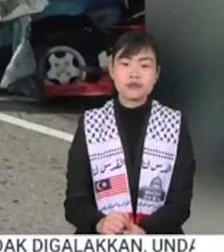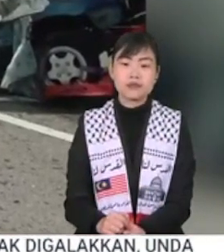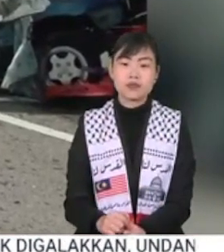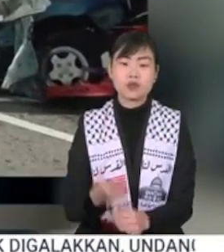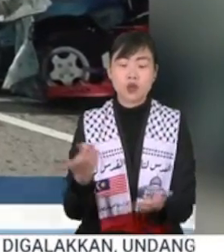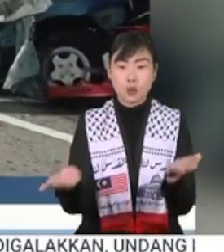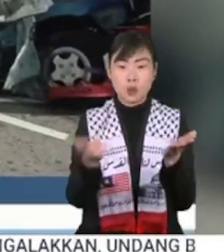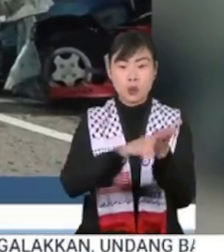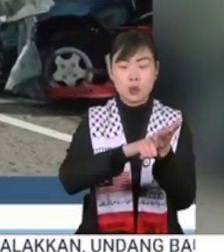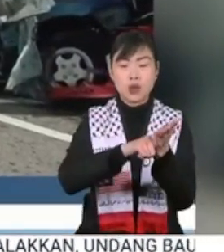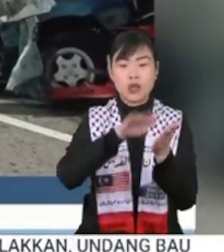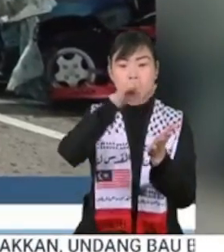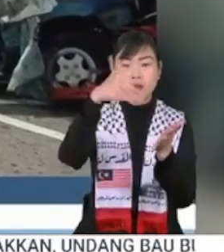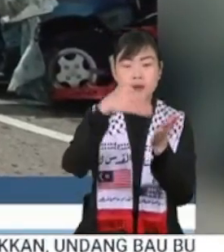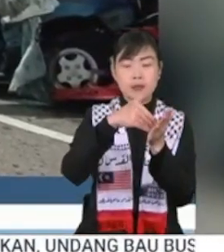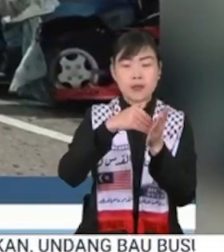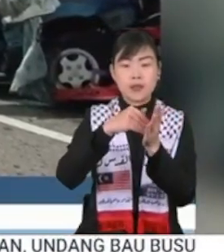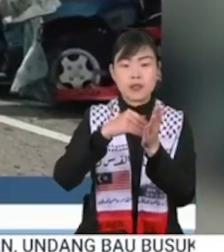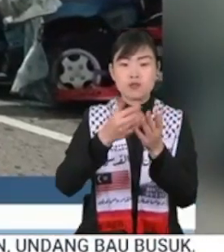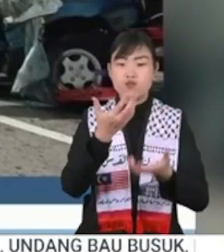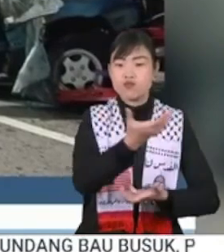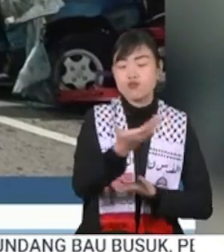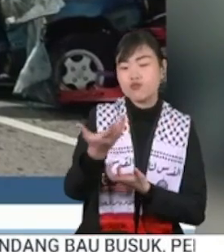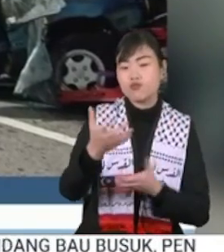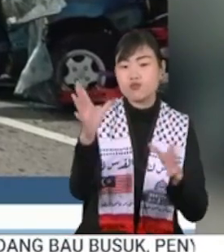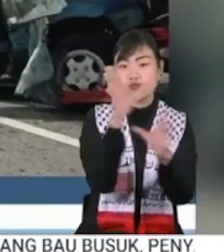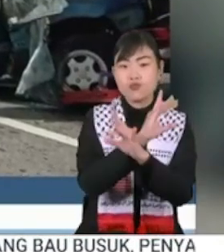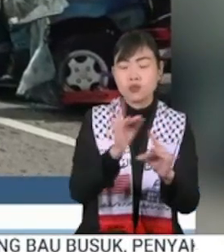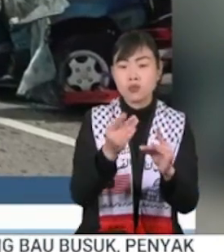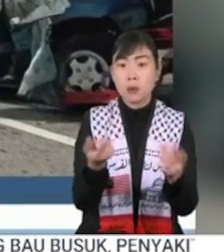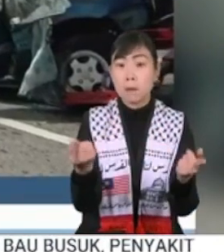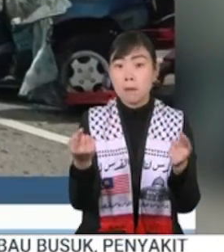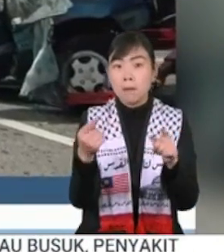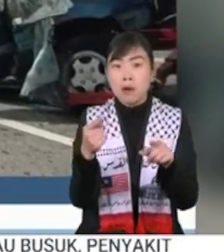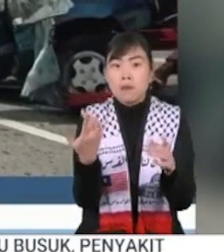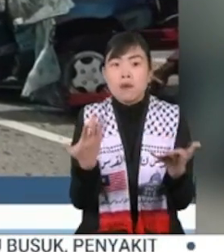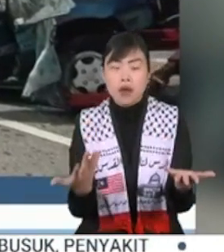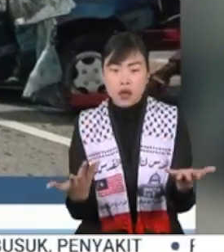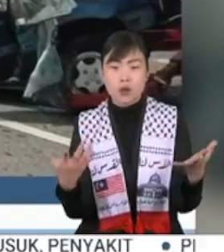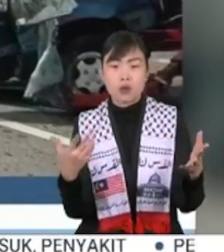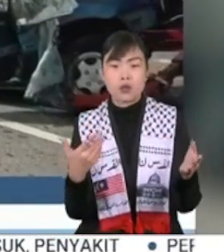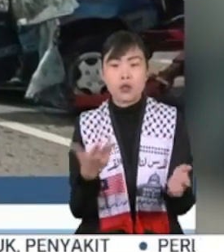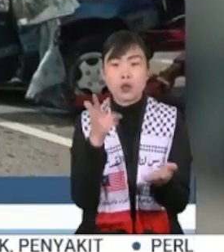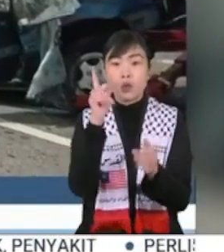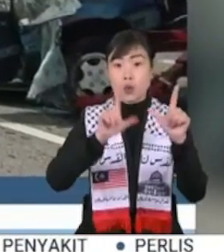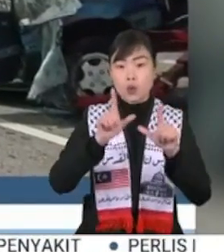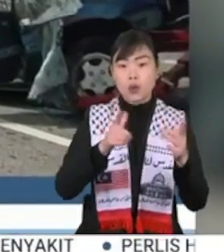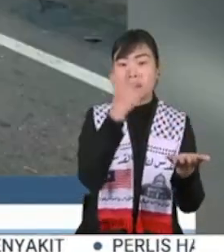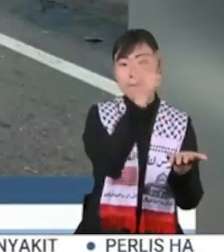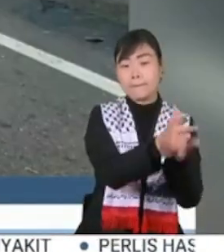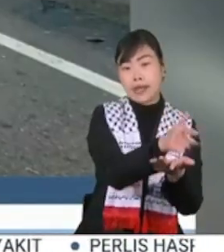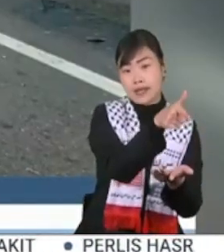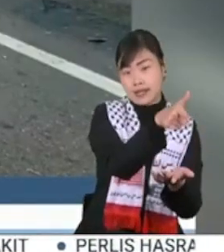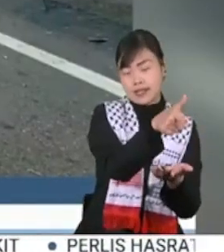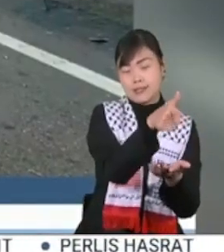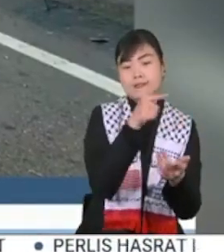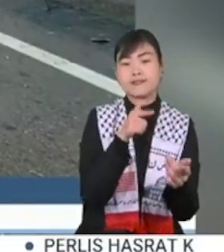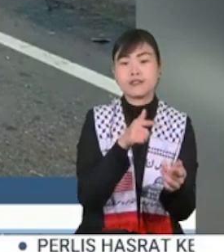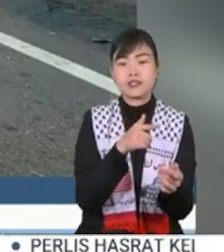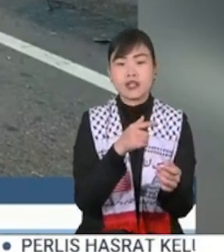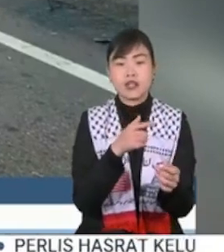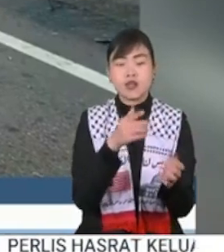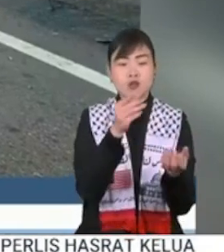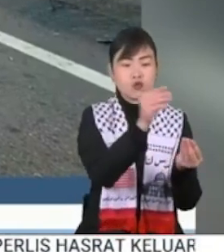menurut laporan pusat gerakan operasi Bomba Sarawak ketika kejadian Lori tersebut sedang parkir di B jalan untuk kerja